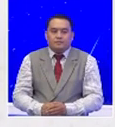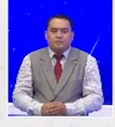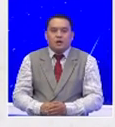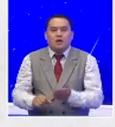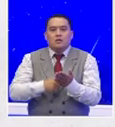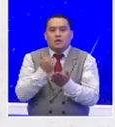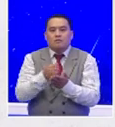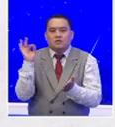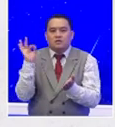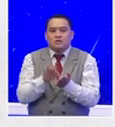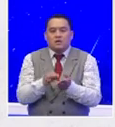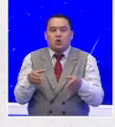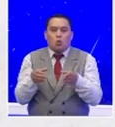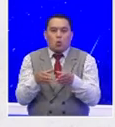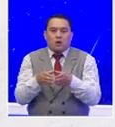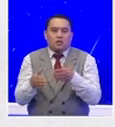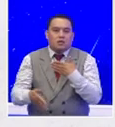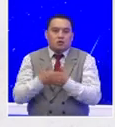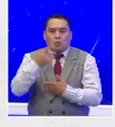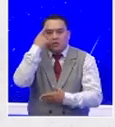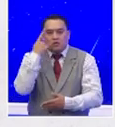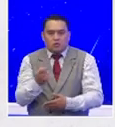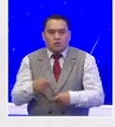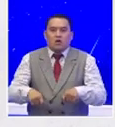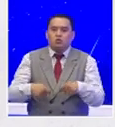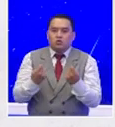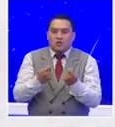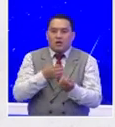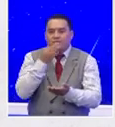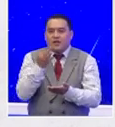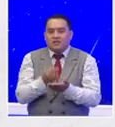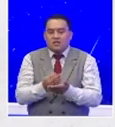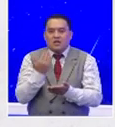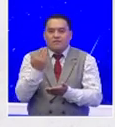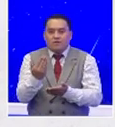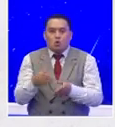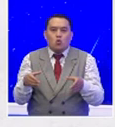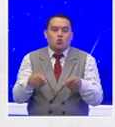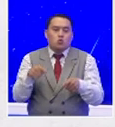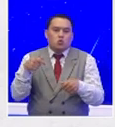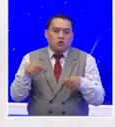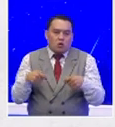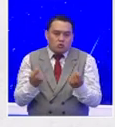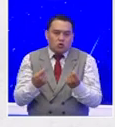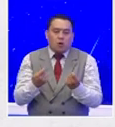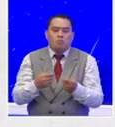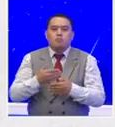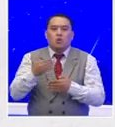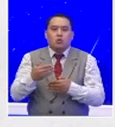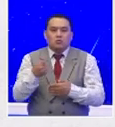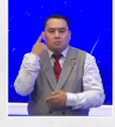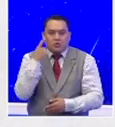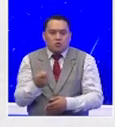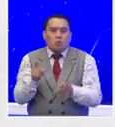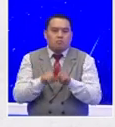Основная задача мониторинговой группы – не наказать, а предупредить о нарушениях. К ответственности привлекаются исключительно грубые нарушители, которые после нескольких